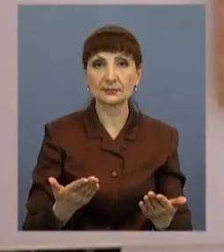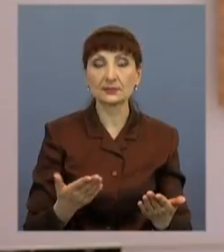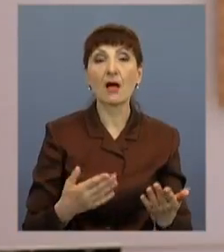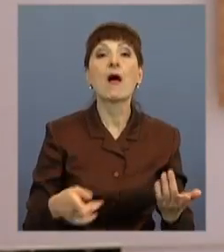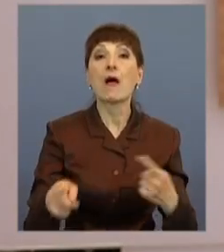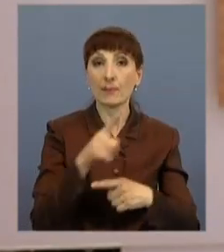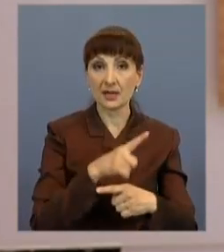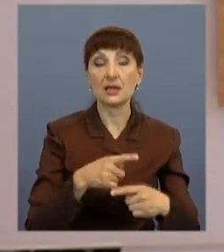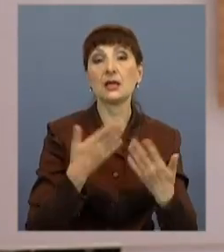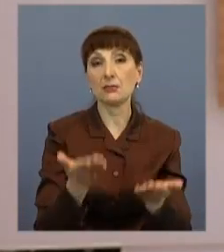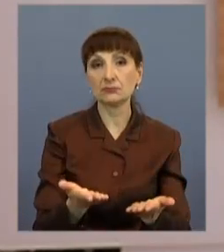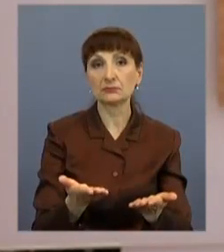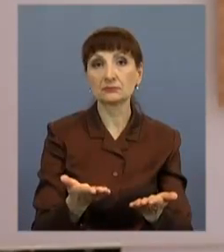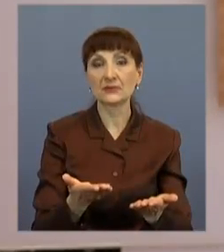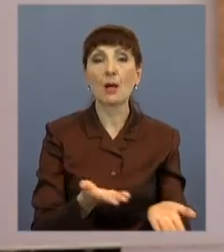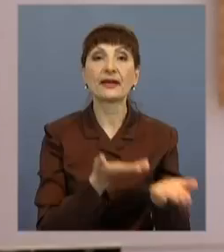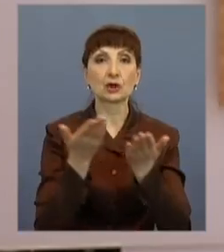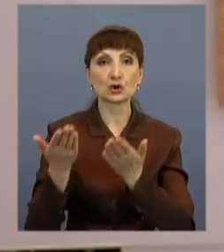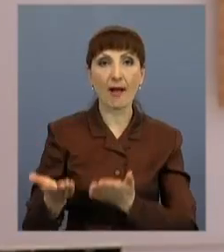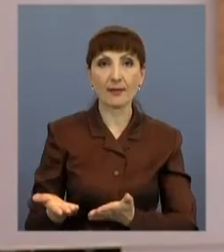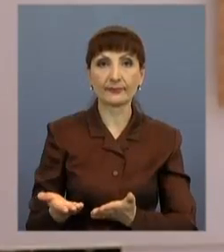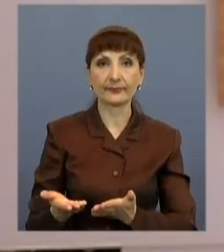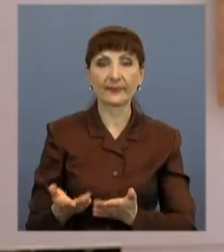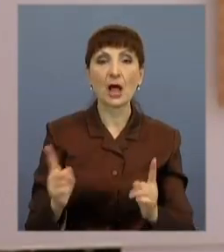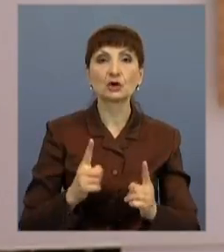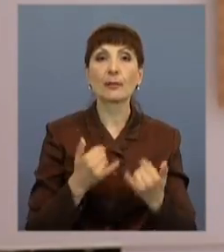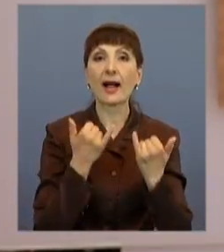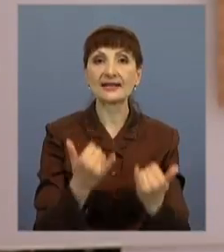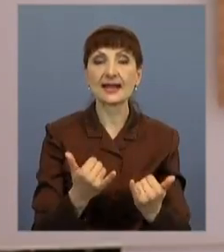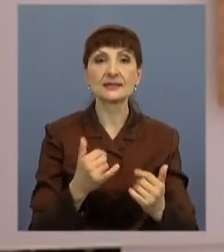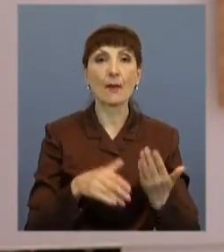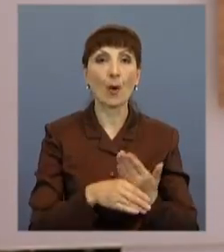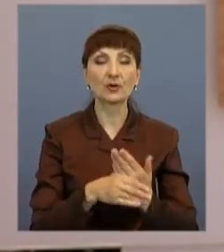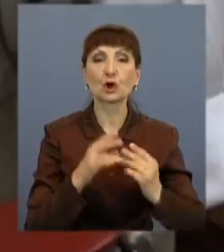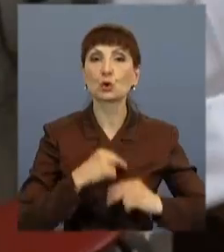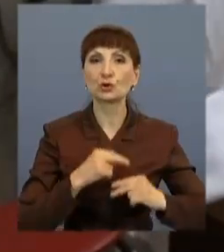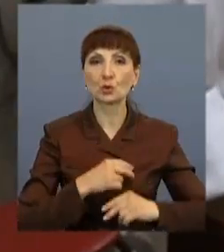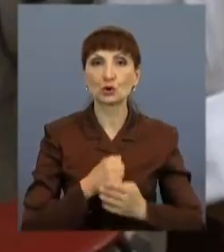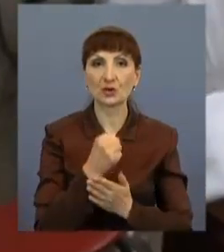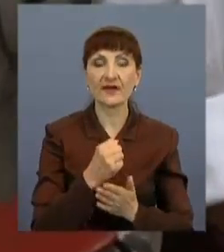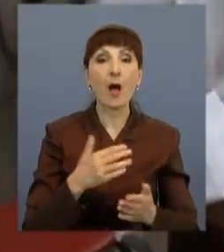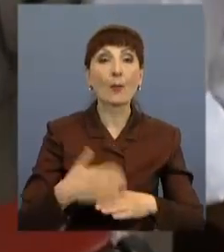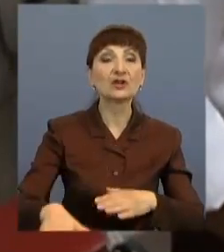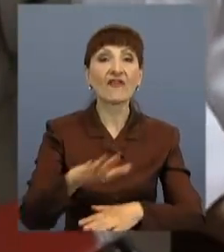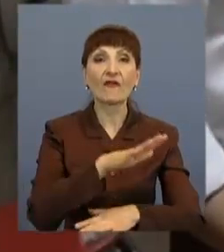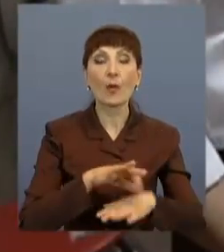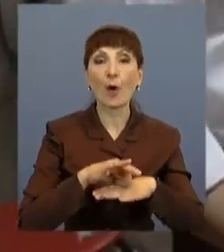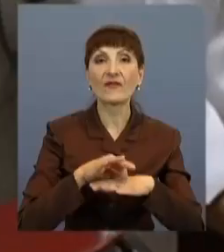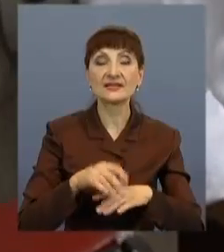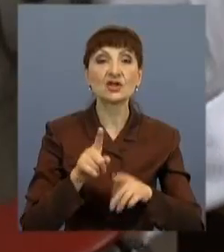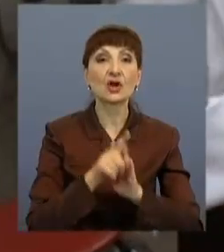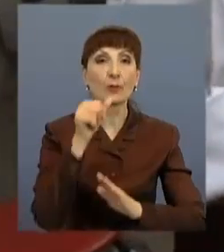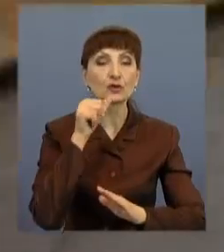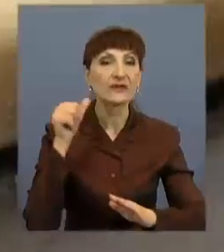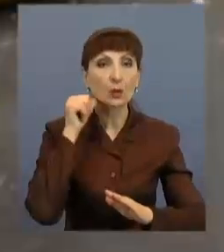гражданами, мы их приглашаем, чтобы оказать содействие в трудоустройстве. Подворовой обход проводили с начала прошлого